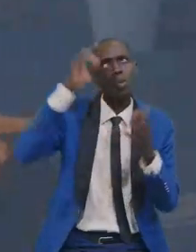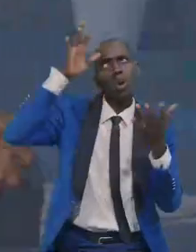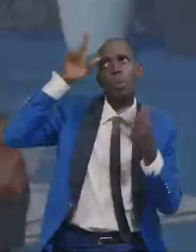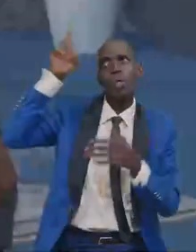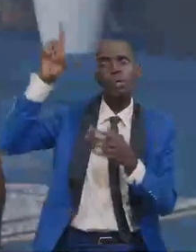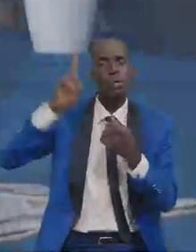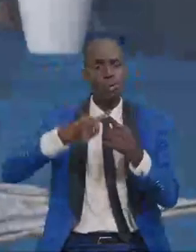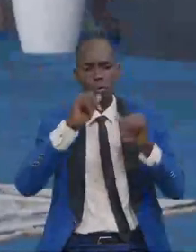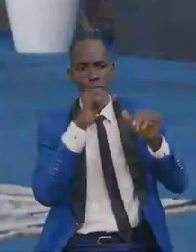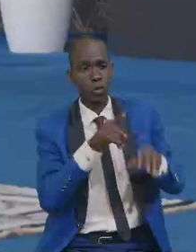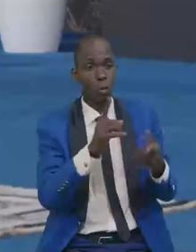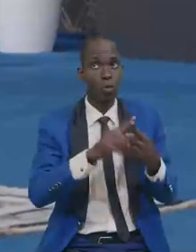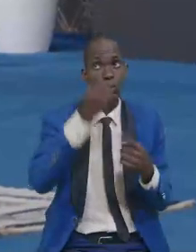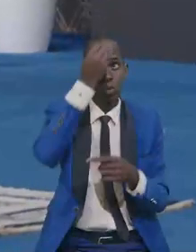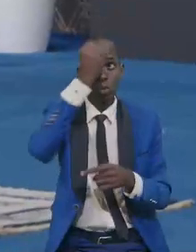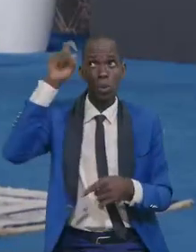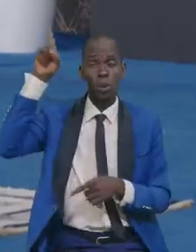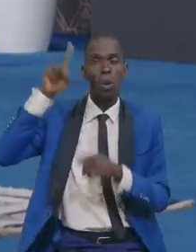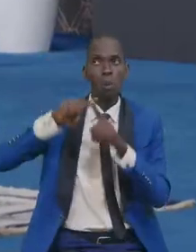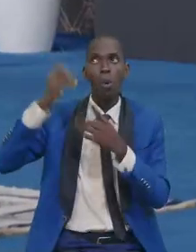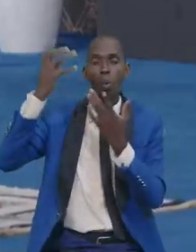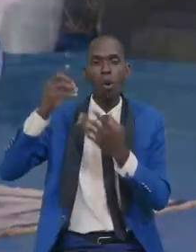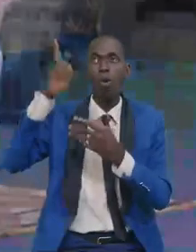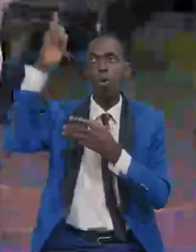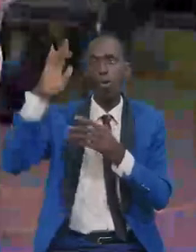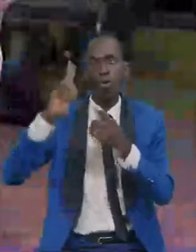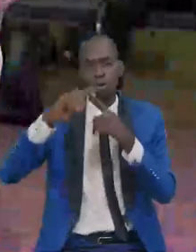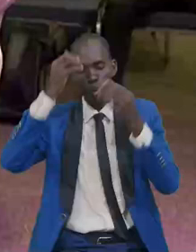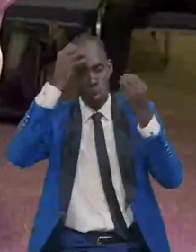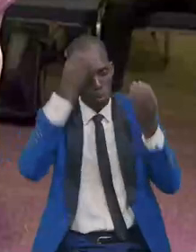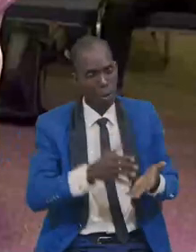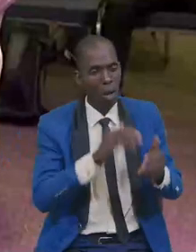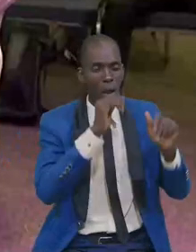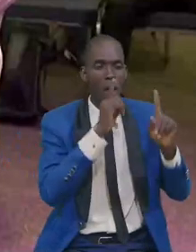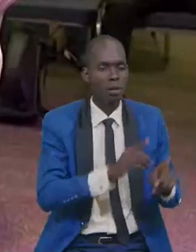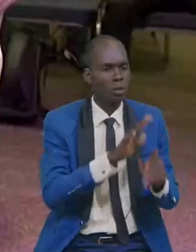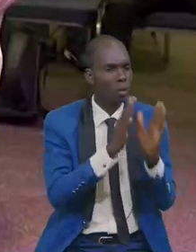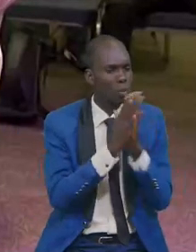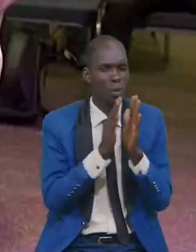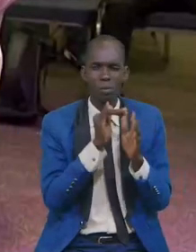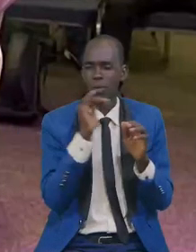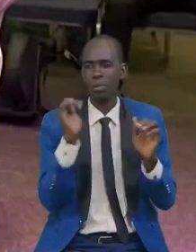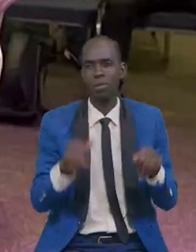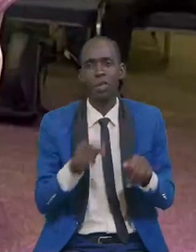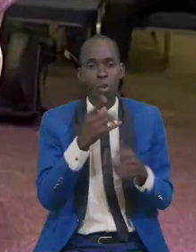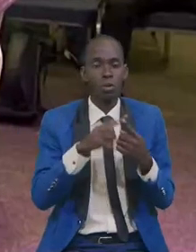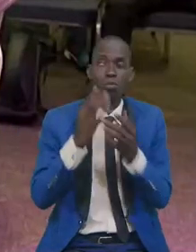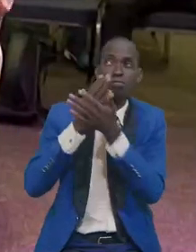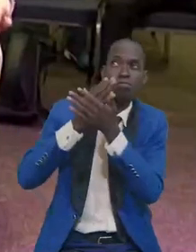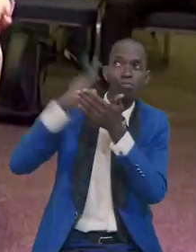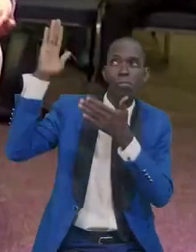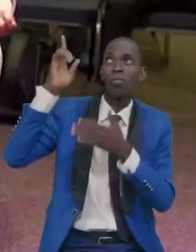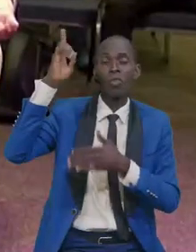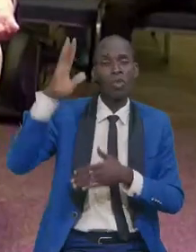veux-tu? D'accord, tu veux désobéir à Dieu, mais tu veux que Dieu t'obéisse et exauce ta prière. Tu veux